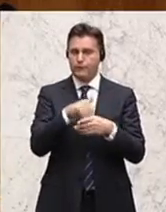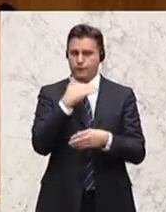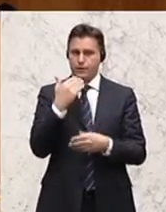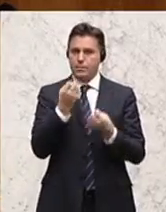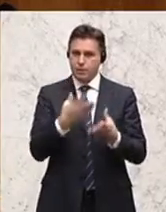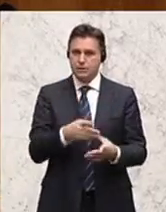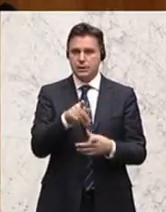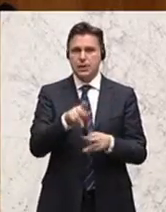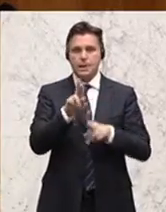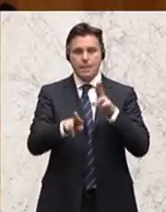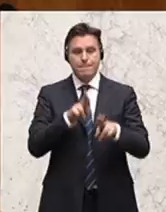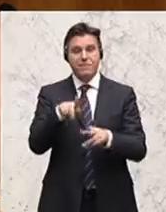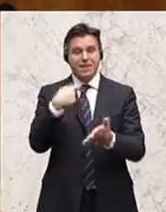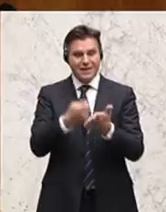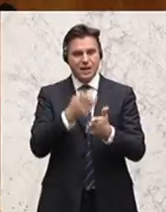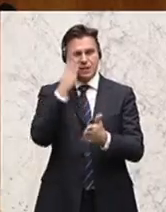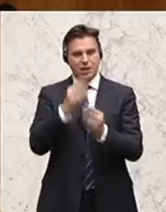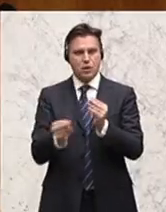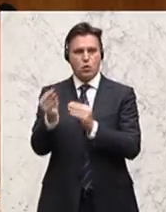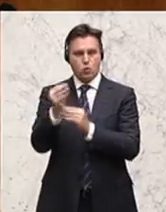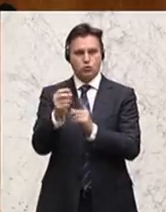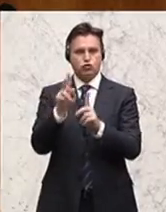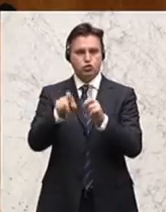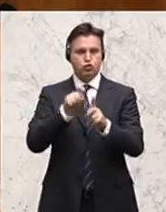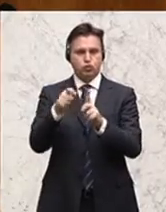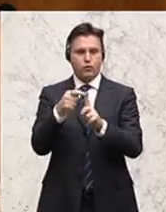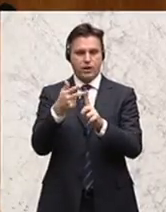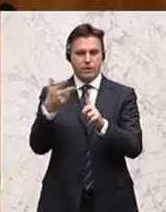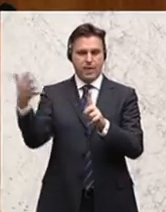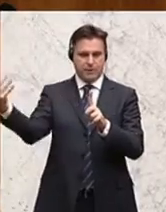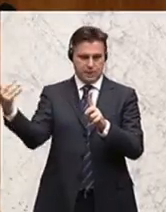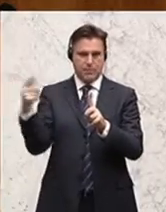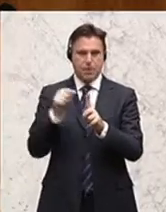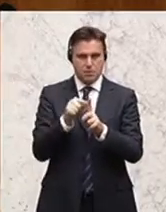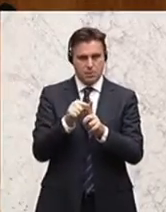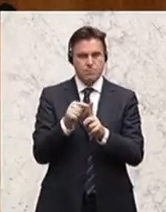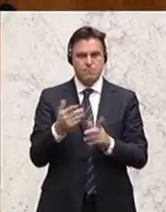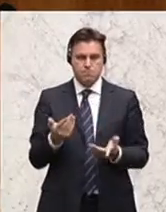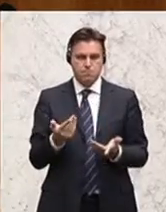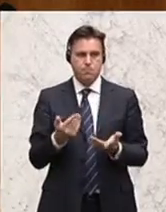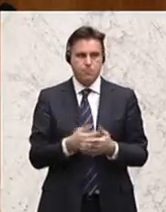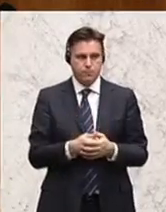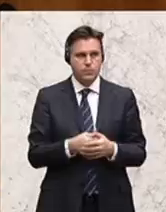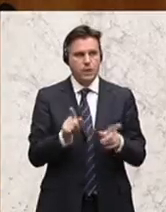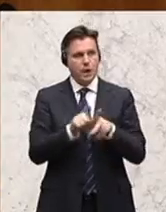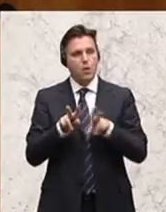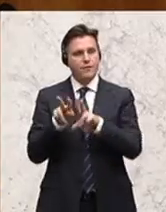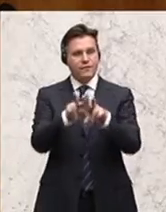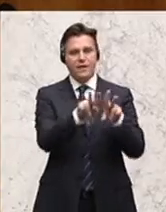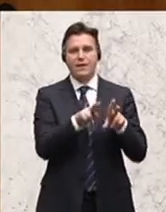die Erhöhung des Pflegegeldes, der anderen Stufen und auch das Angehörige